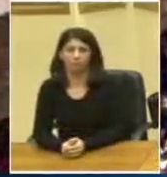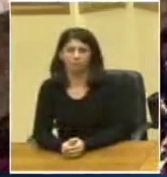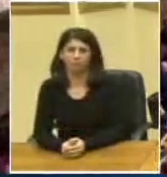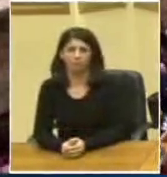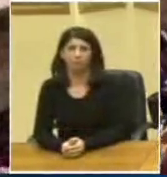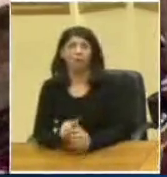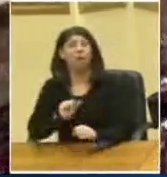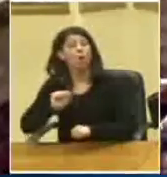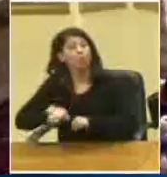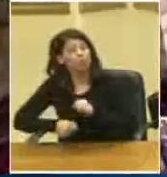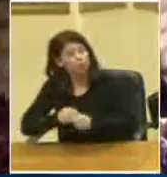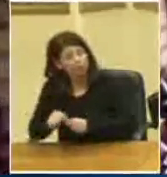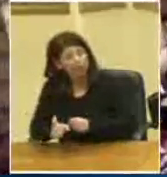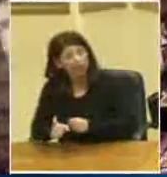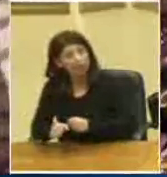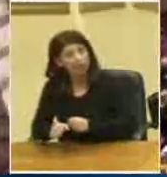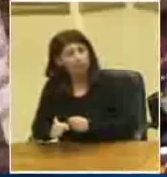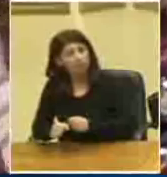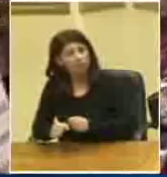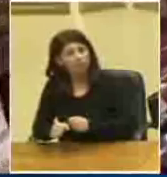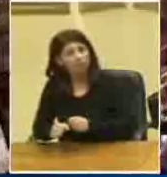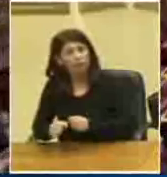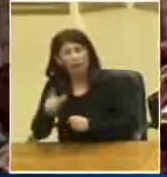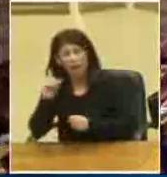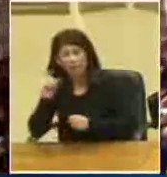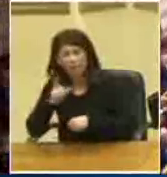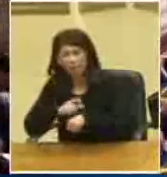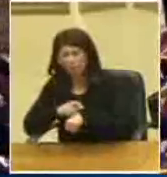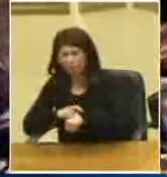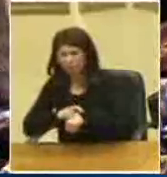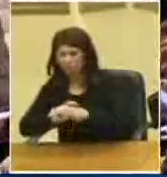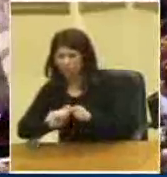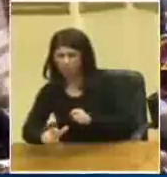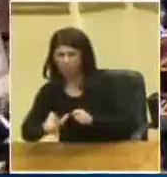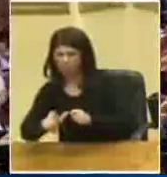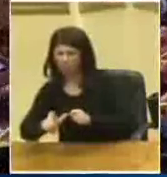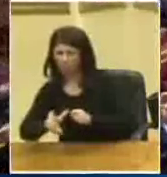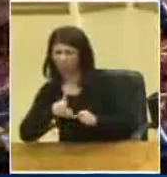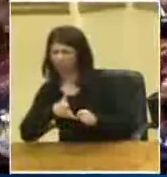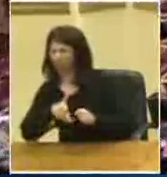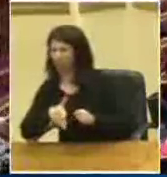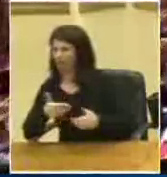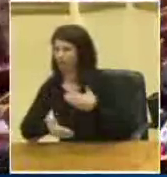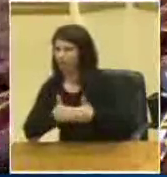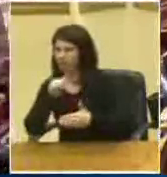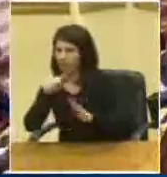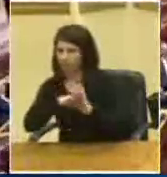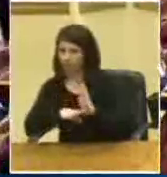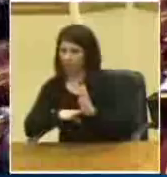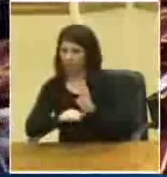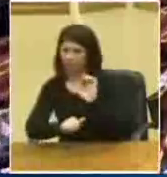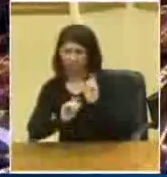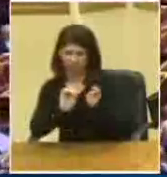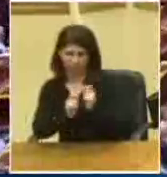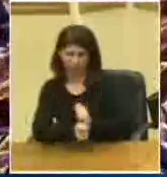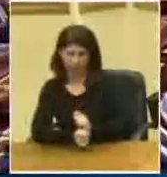Προσπάθησαν από την πρώτη στιγμή να υπονομεύσουν, να σνομπάρουν τη διαδικασία της συνταγματικής αναθεώρησης,